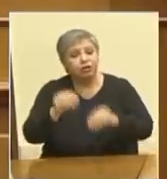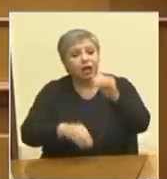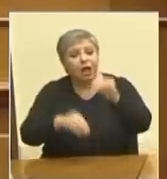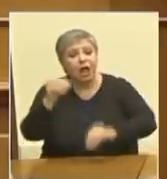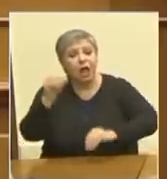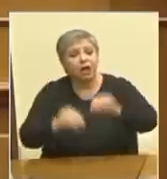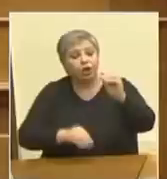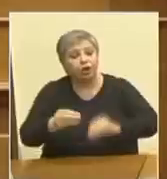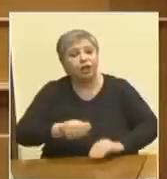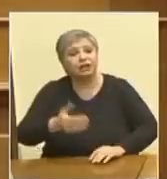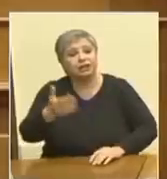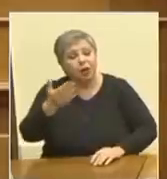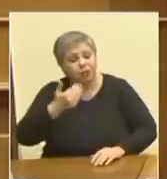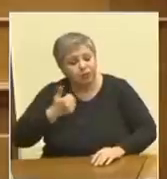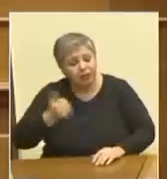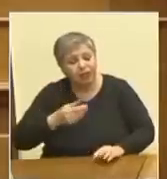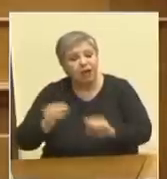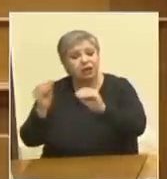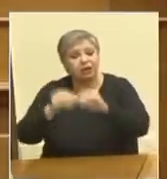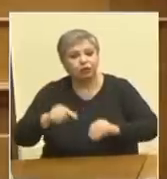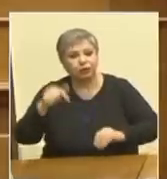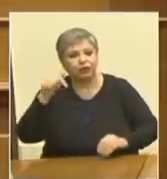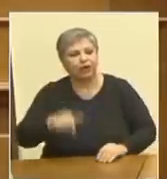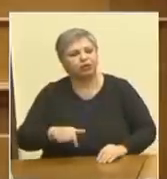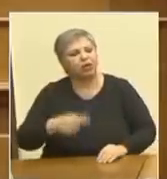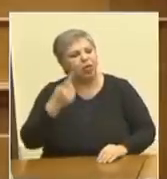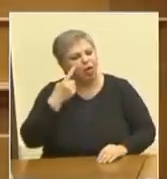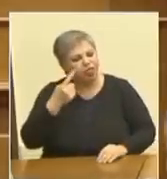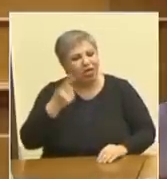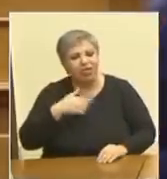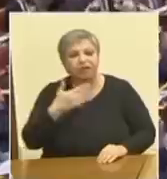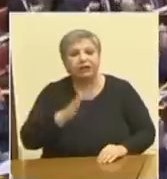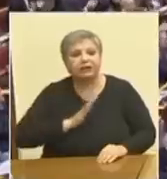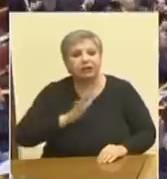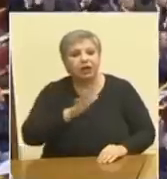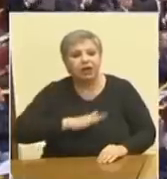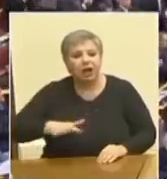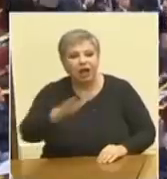τη συμφωνία για κύρωση στη Βουλή και εκεί θα πάρετε την οριστική απάντηση του ελληνικού λαού.